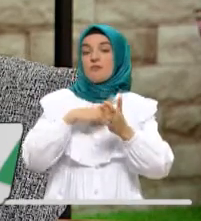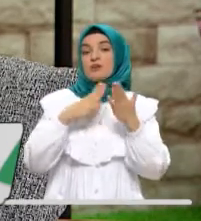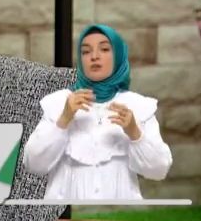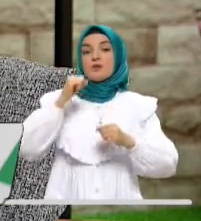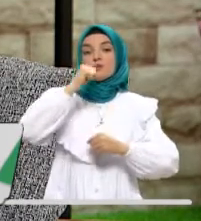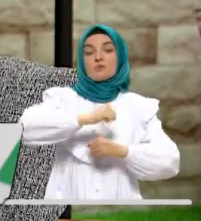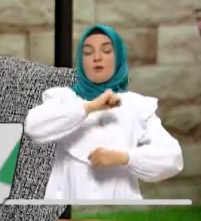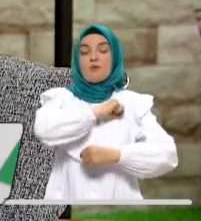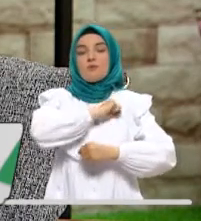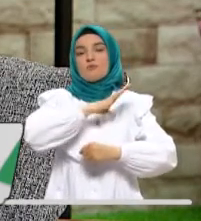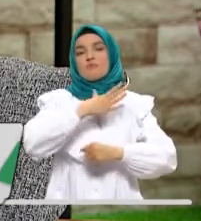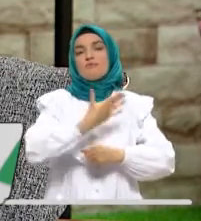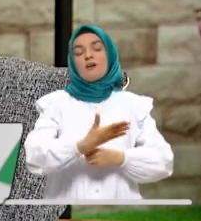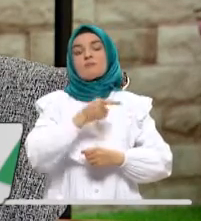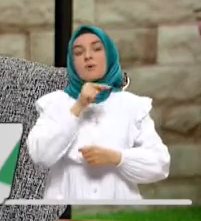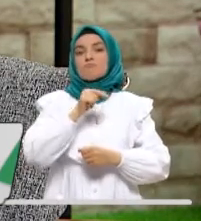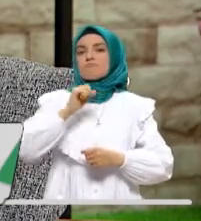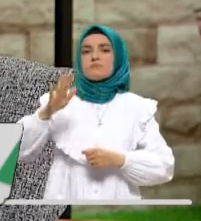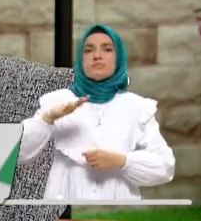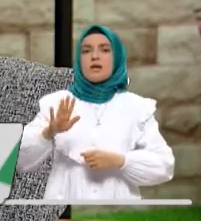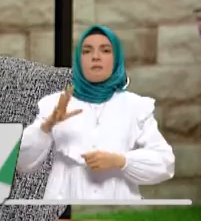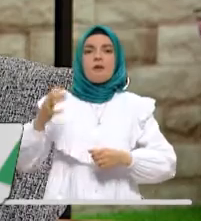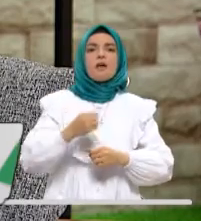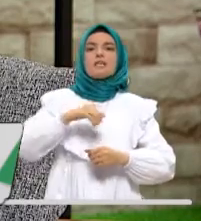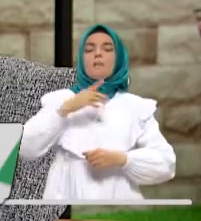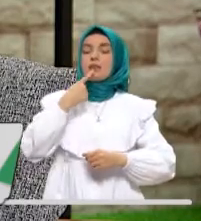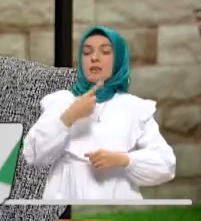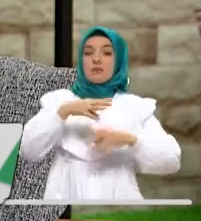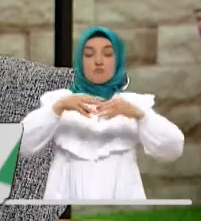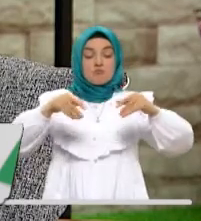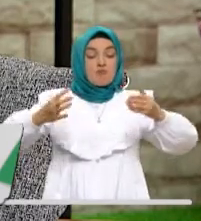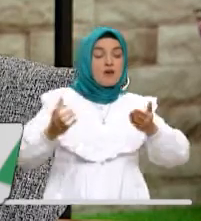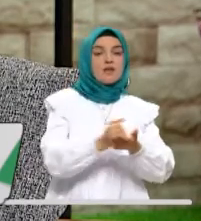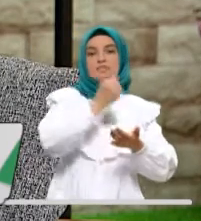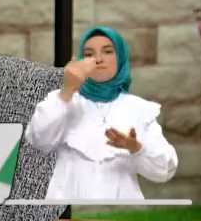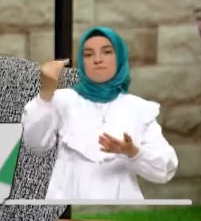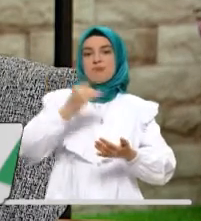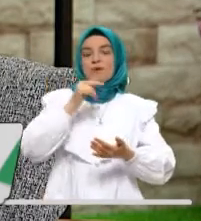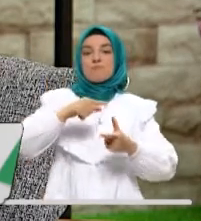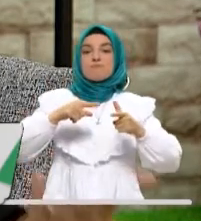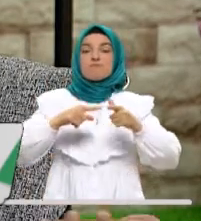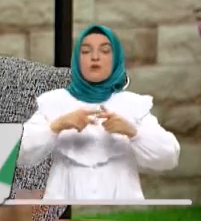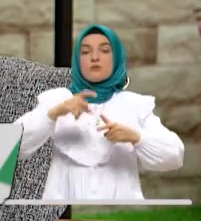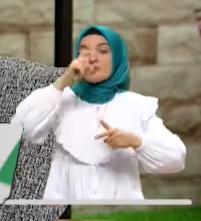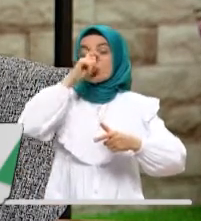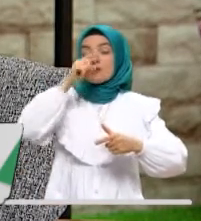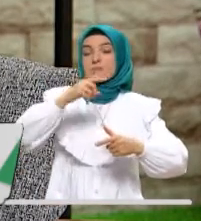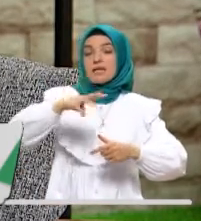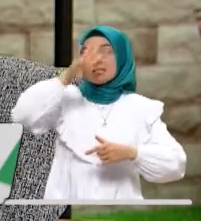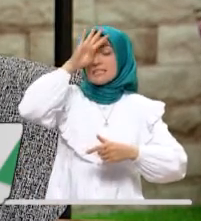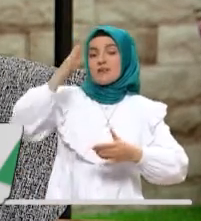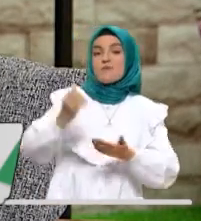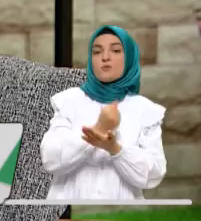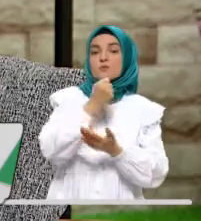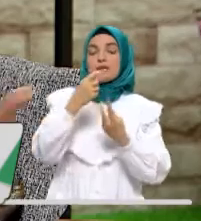korku salabildiler veya gidilemez, alınamaz denilen toprakları alabildiler. Efendim işte Fatih Sultan Mehmet İstanbul'u fethetti. Yavuz